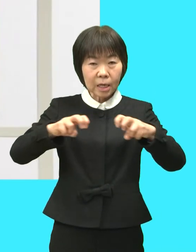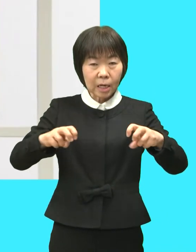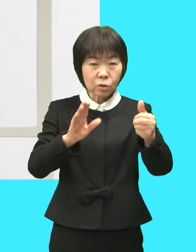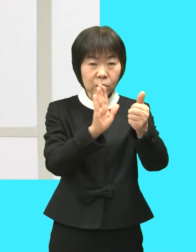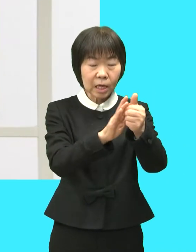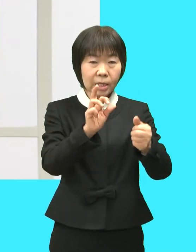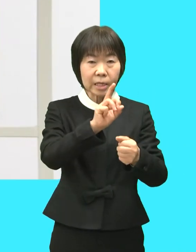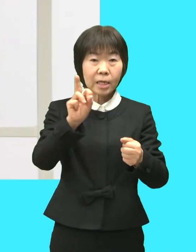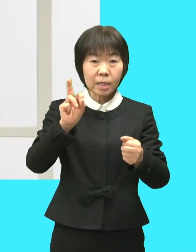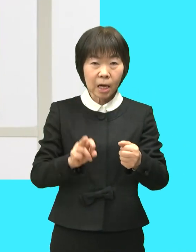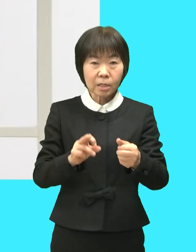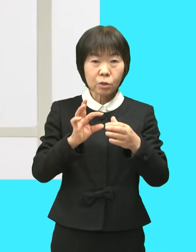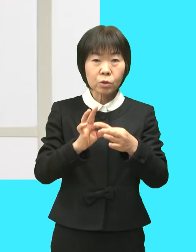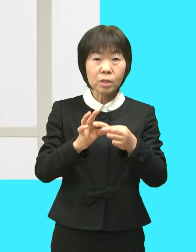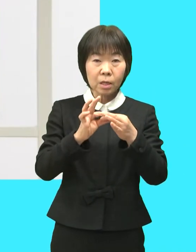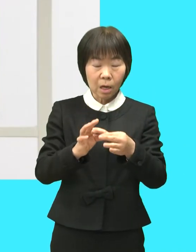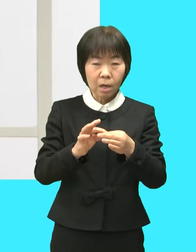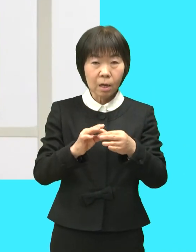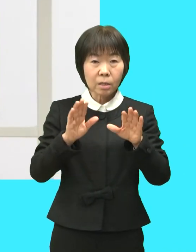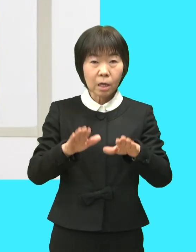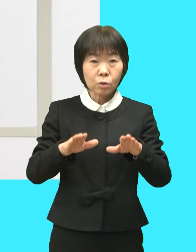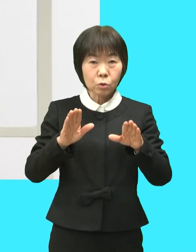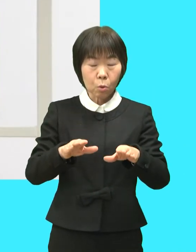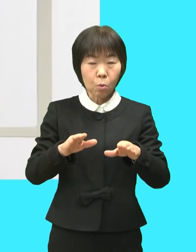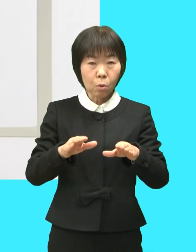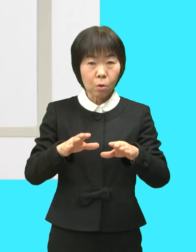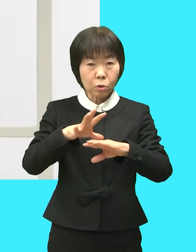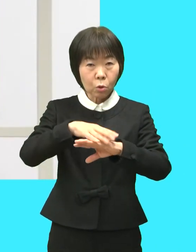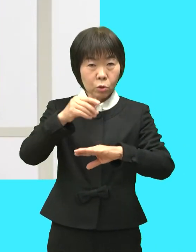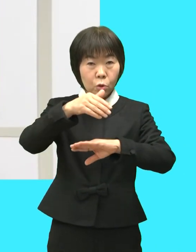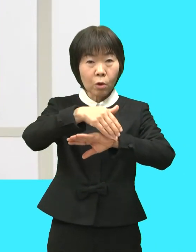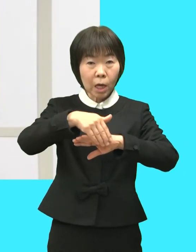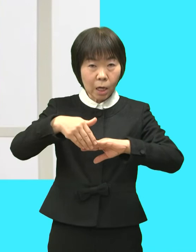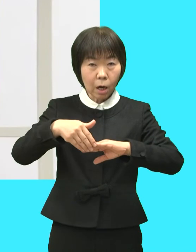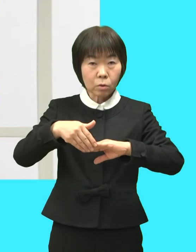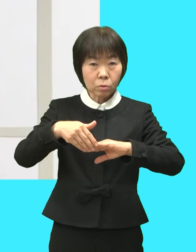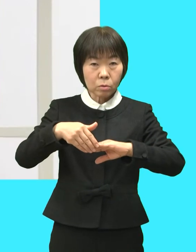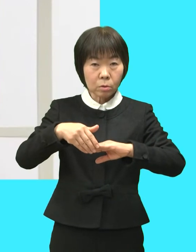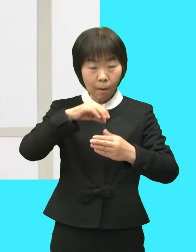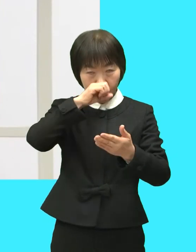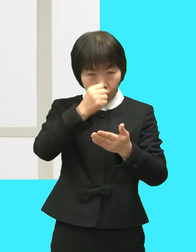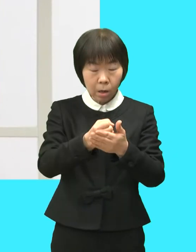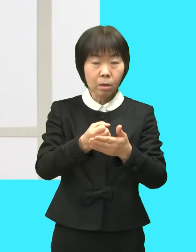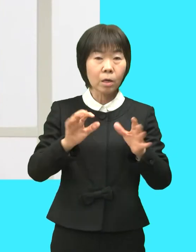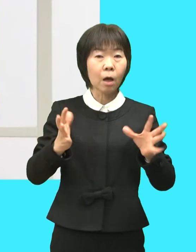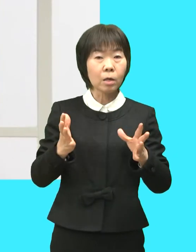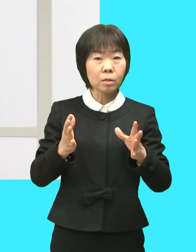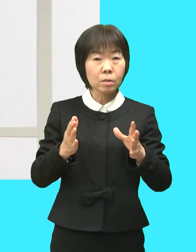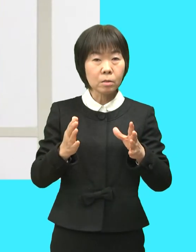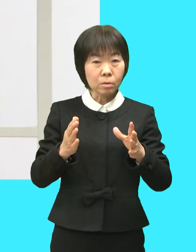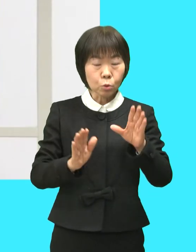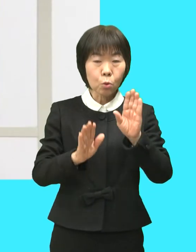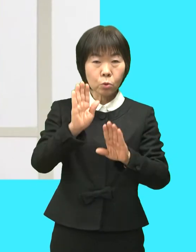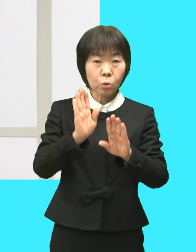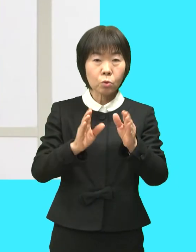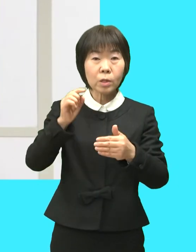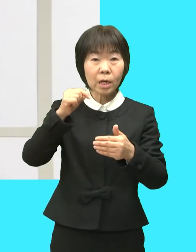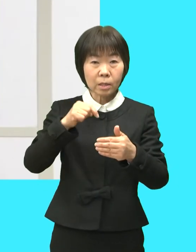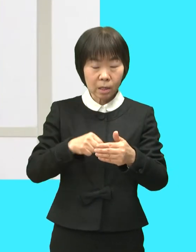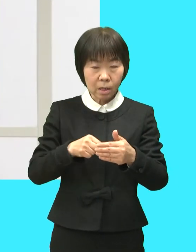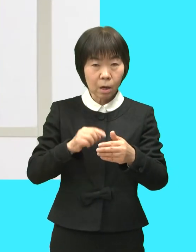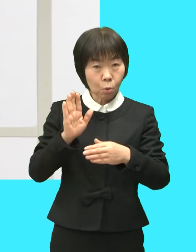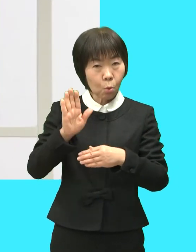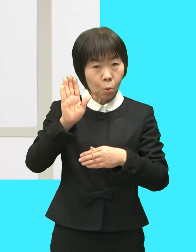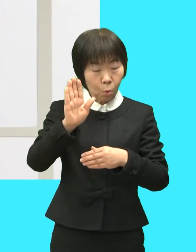て、現状まだ当初の計画に到達したことが一度もないという状況の中で、今